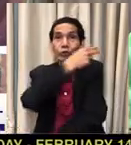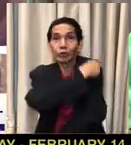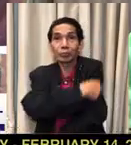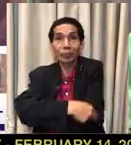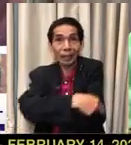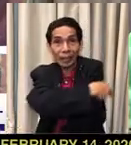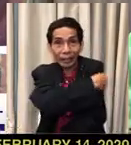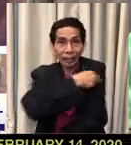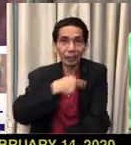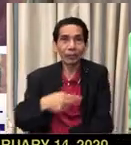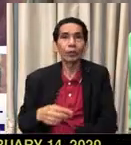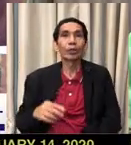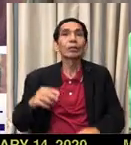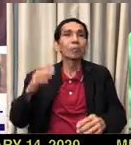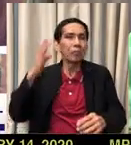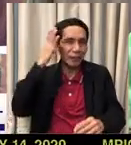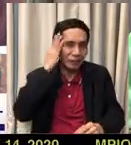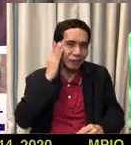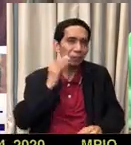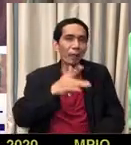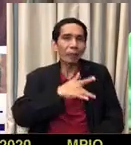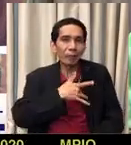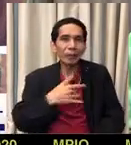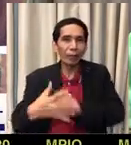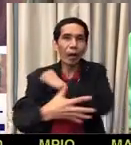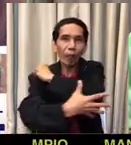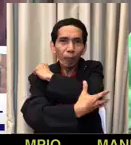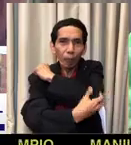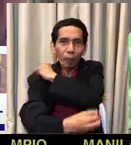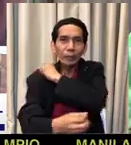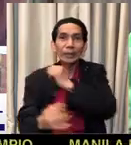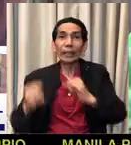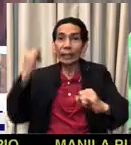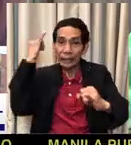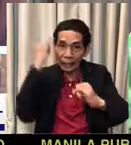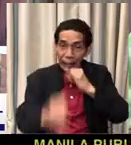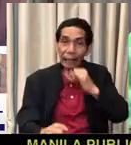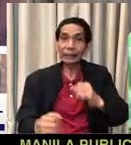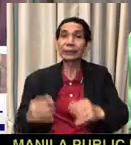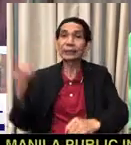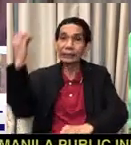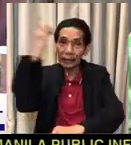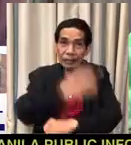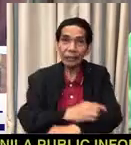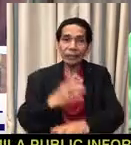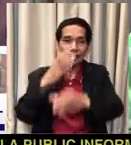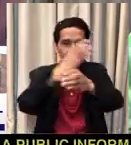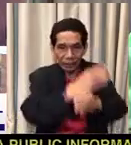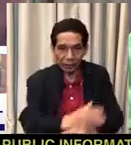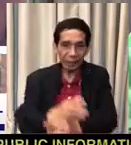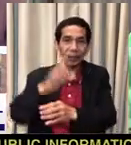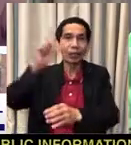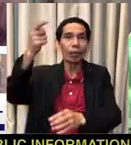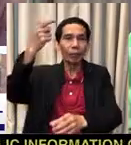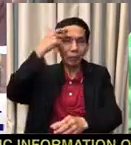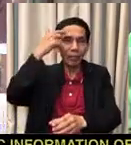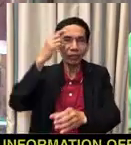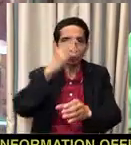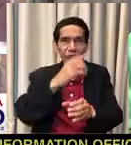Yung pasilidad, maramdaman man lamang ng mahirap na sa huling hininga niya, kinalinga siya ng